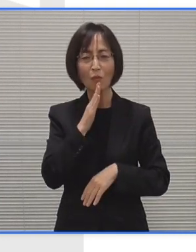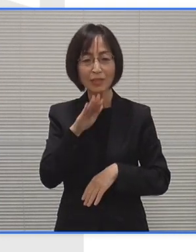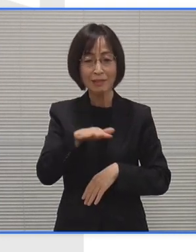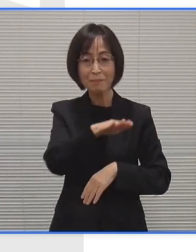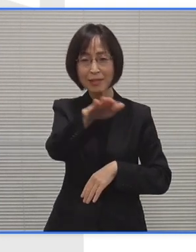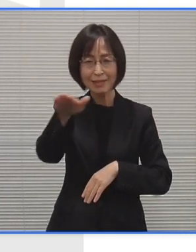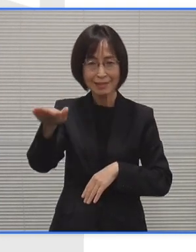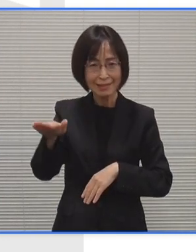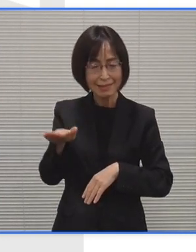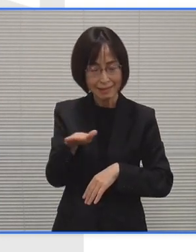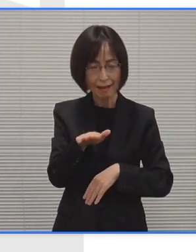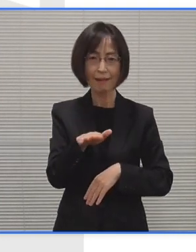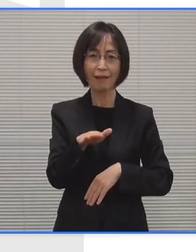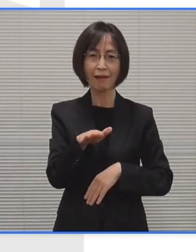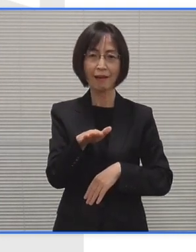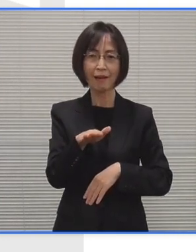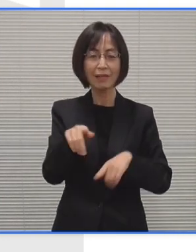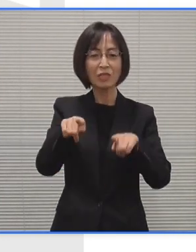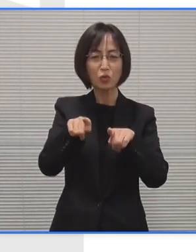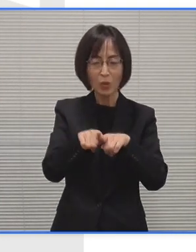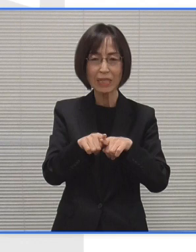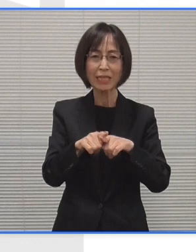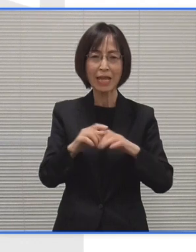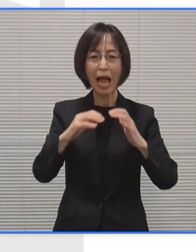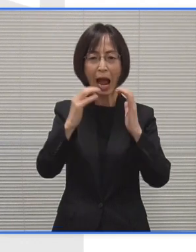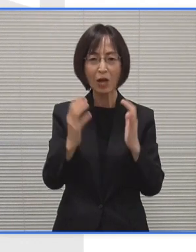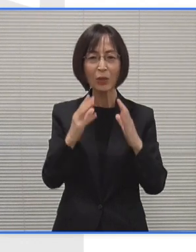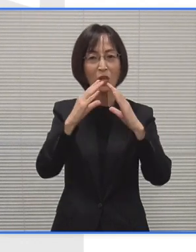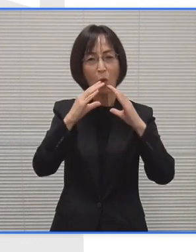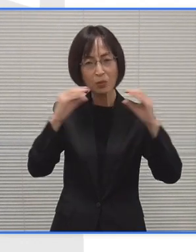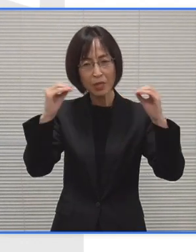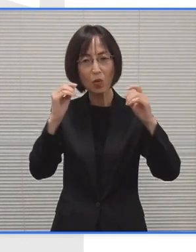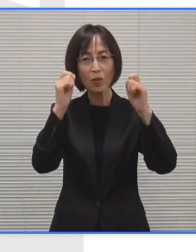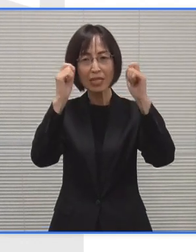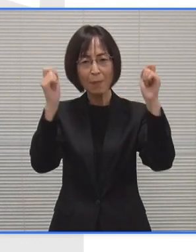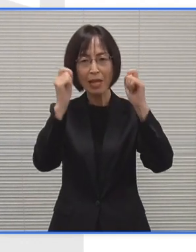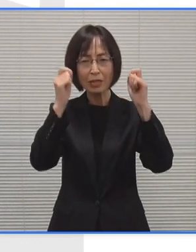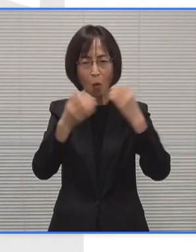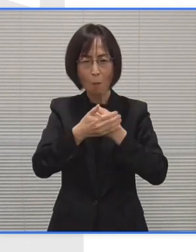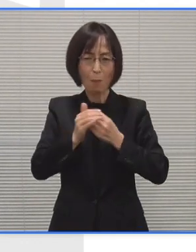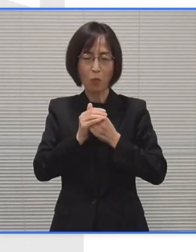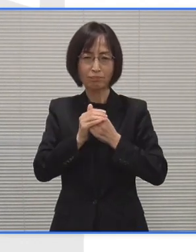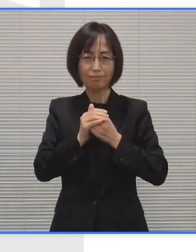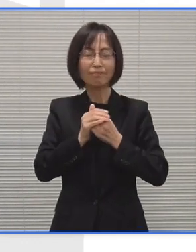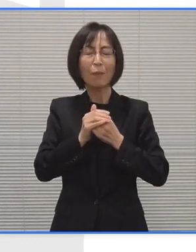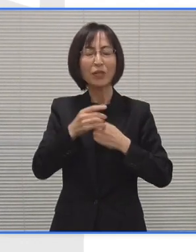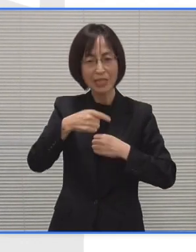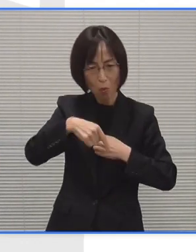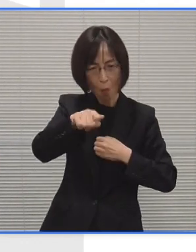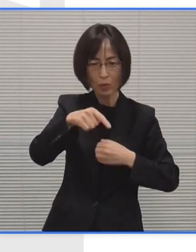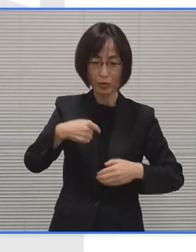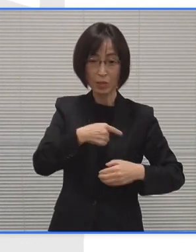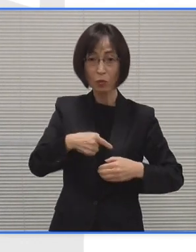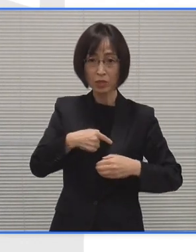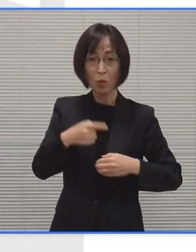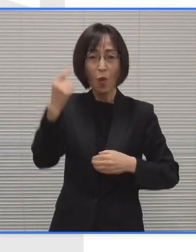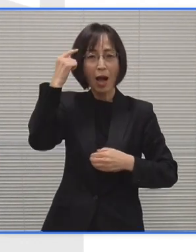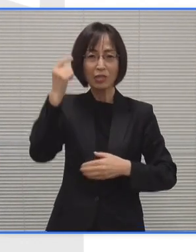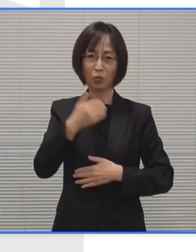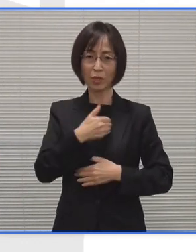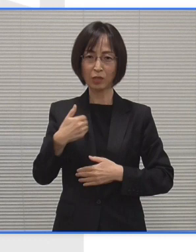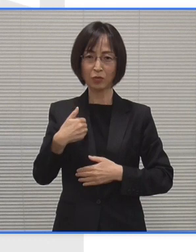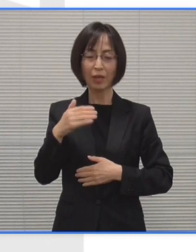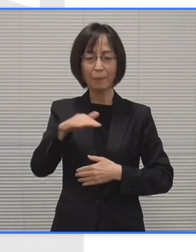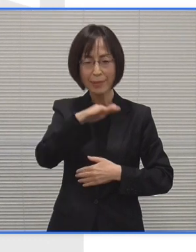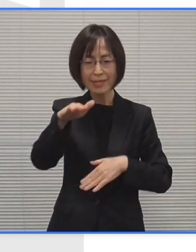んなでこの、ハロウィンコスプレをのイベントを守っていこうねっていうような思いを感じるほど、みんなが大